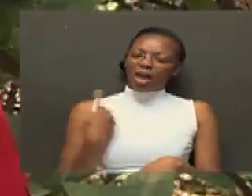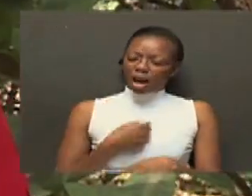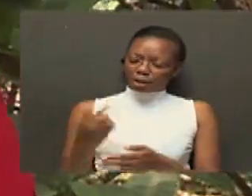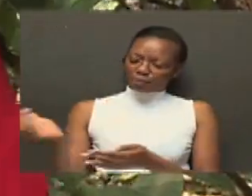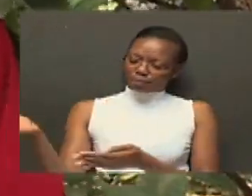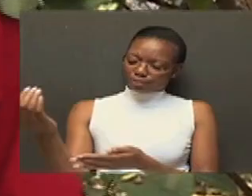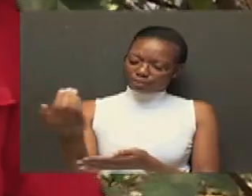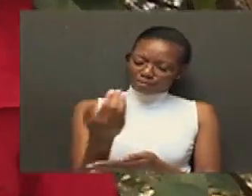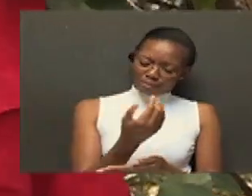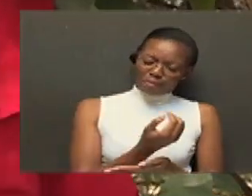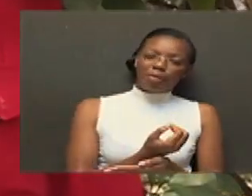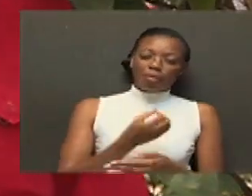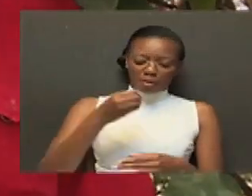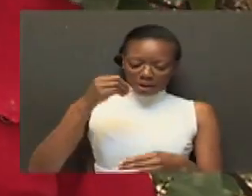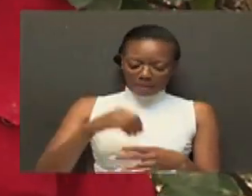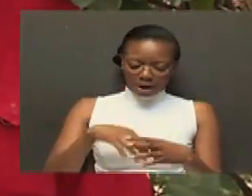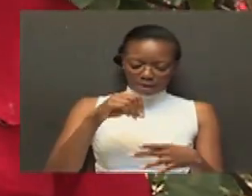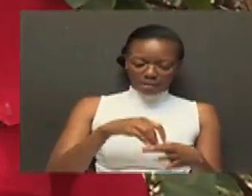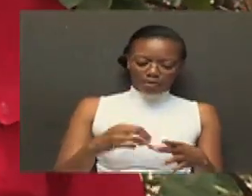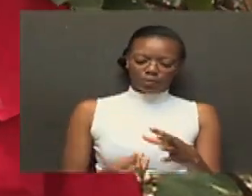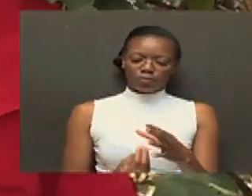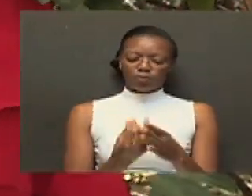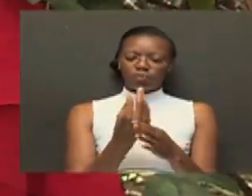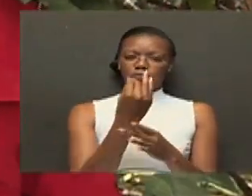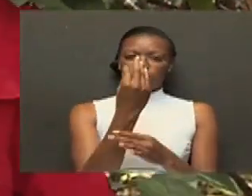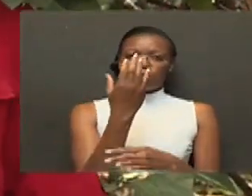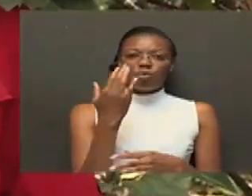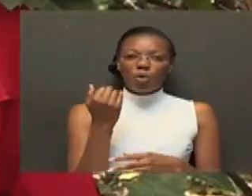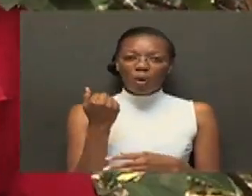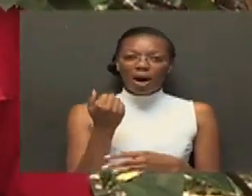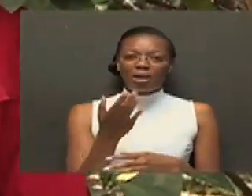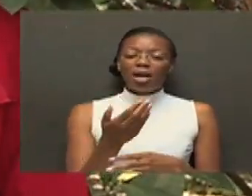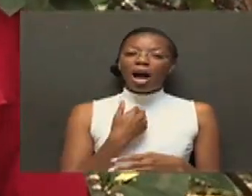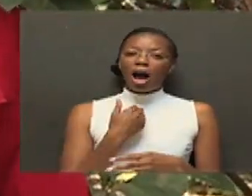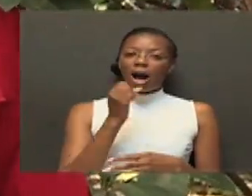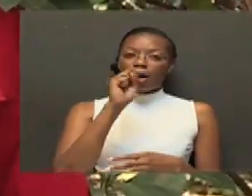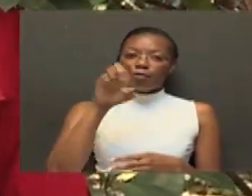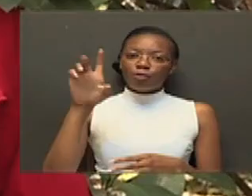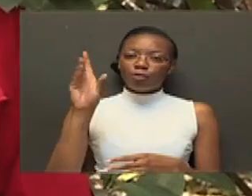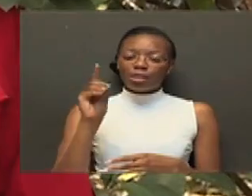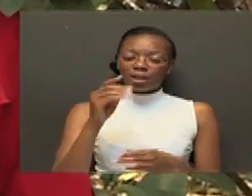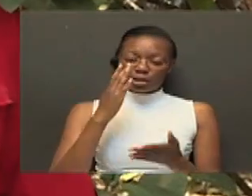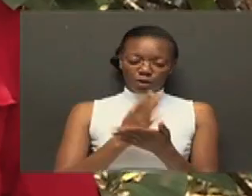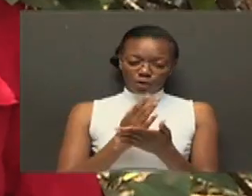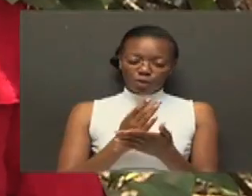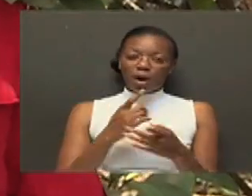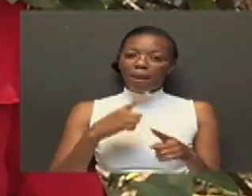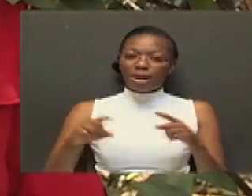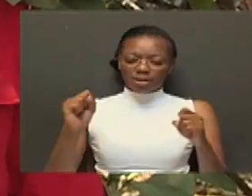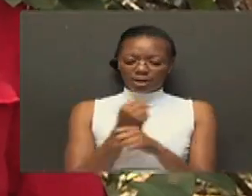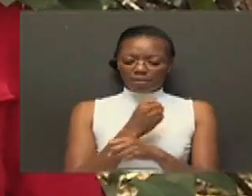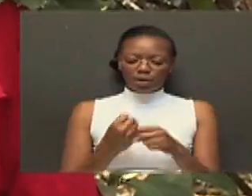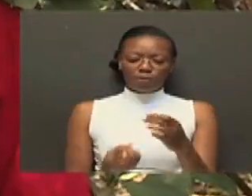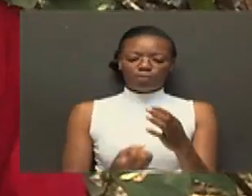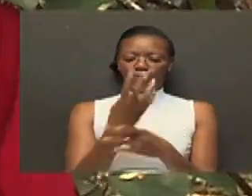kuikuza tukitumia hiyo technique ya tissue culture juu mbegu zake hazimei. Inatoa mbegu mingi sana lakini